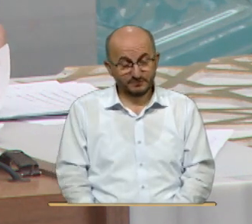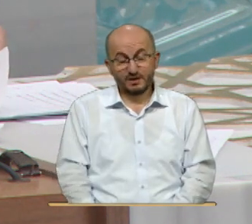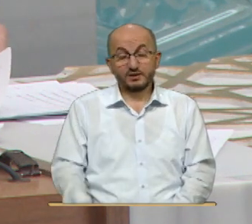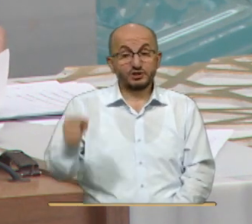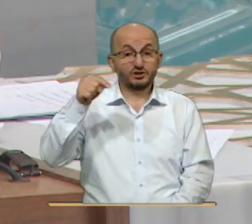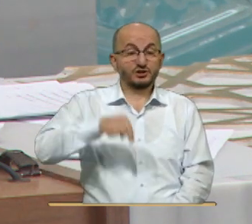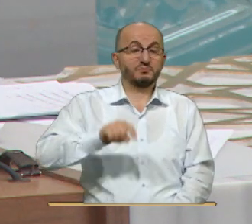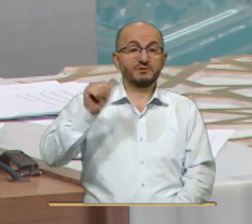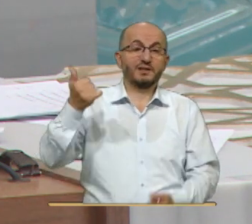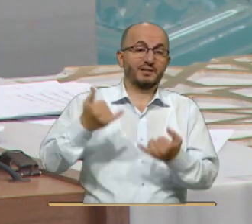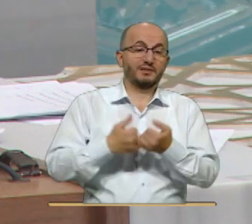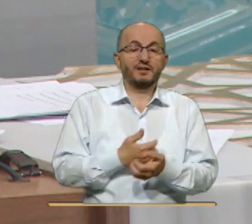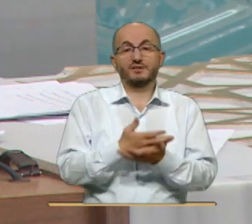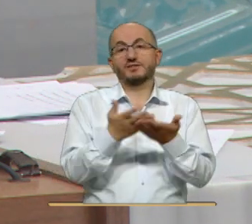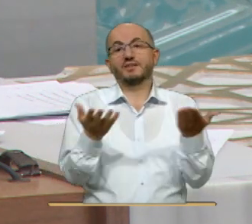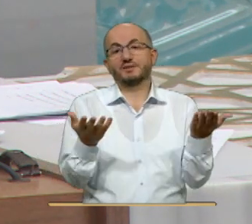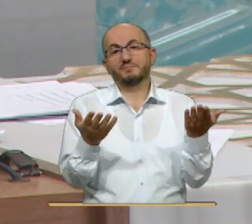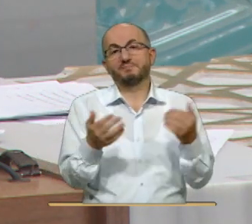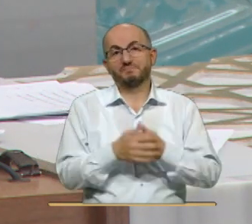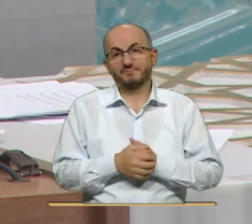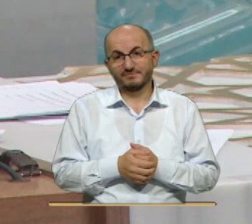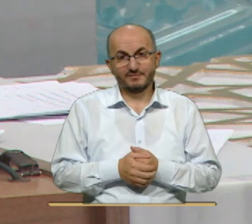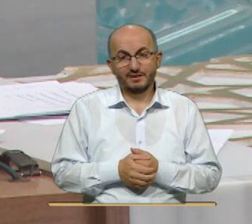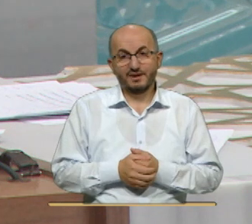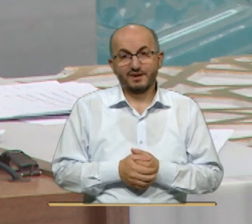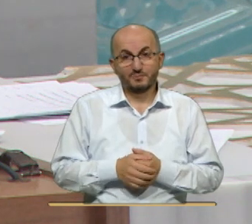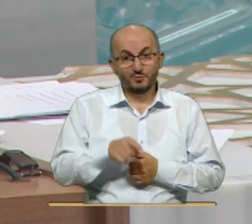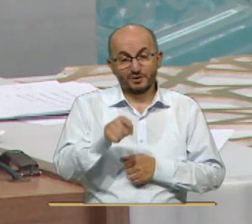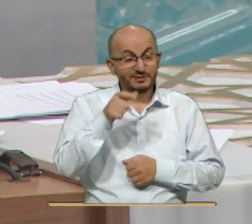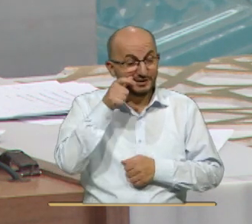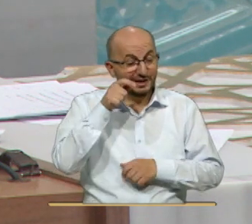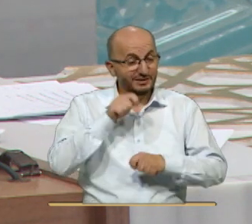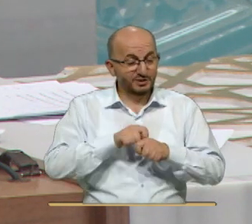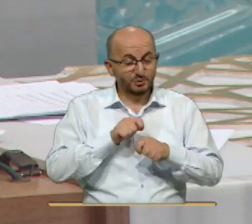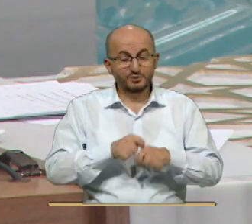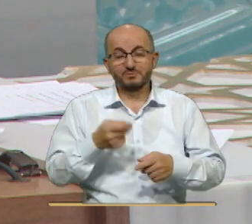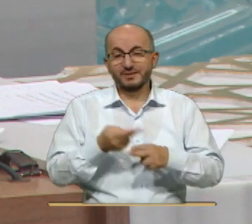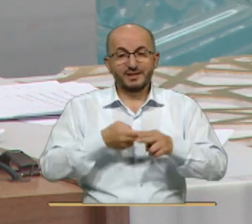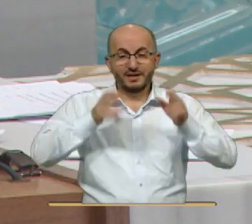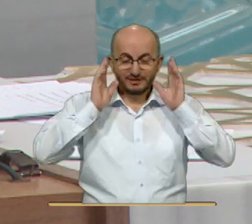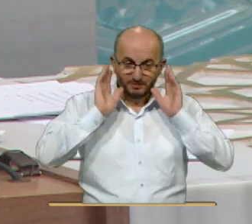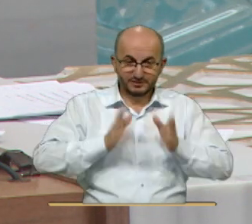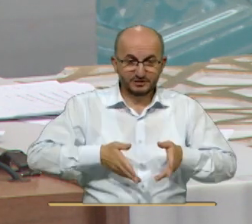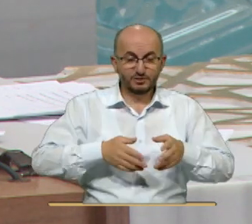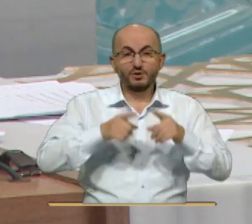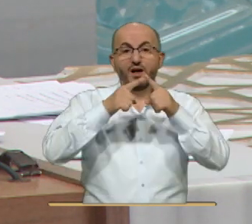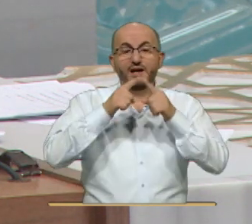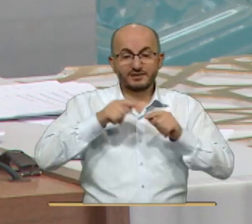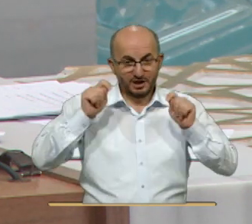Şimdi değerli kardeşlerim, demek ki buna dikkat ediyoruz. Mesela namaz kılıyoruz. Ben hesap ettim.